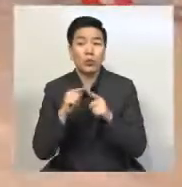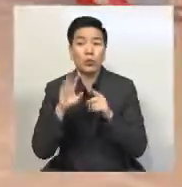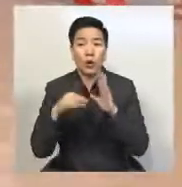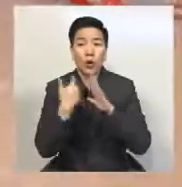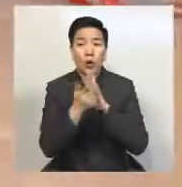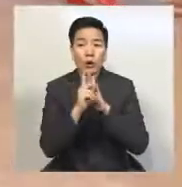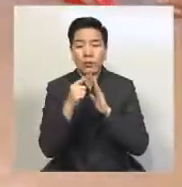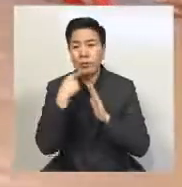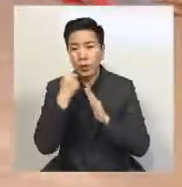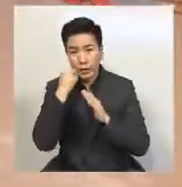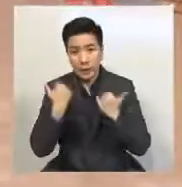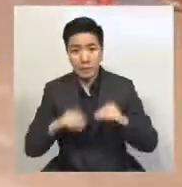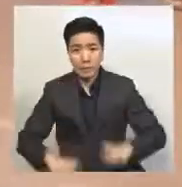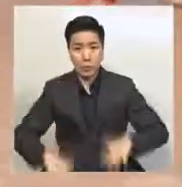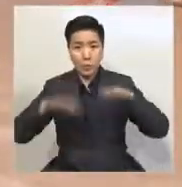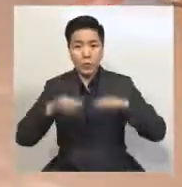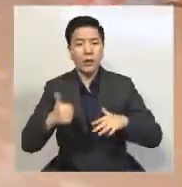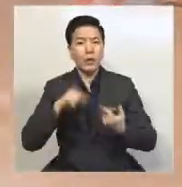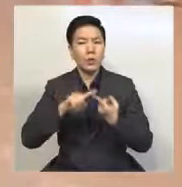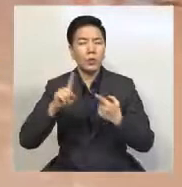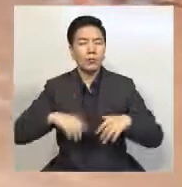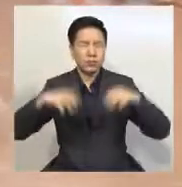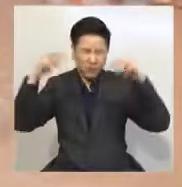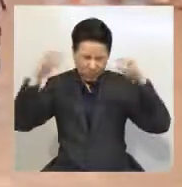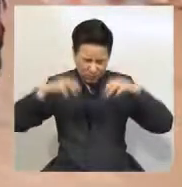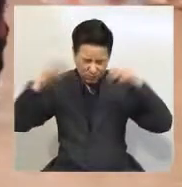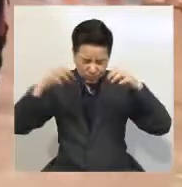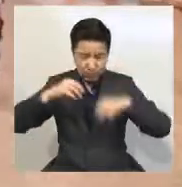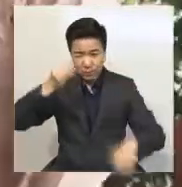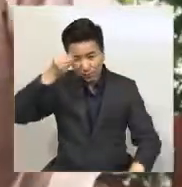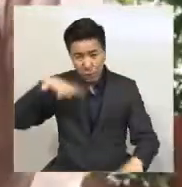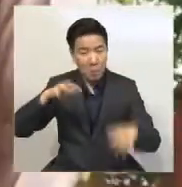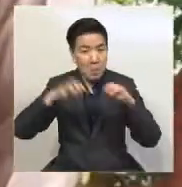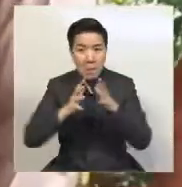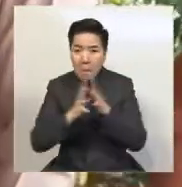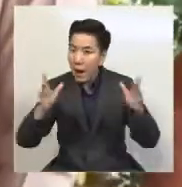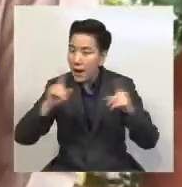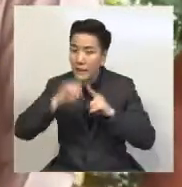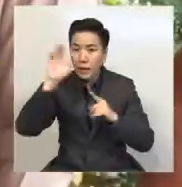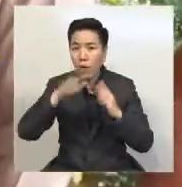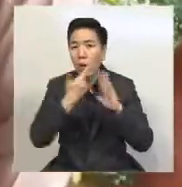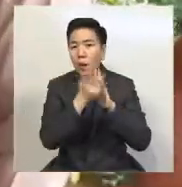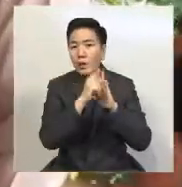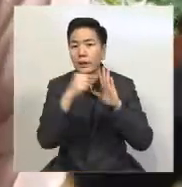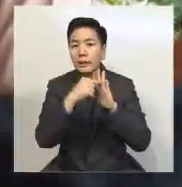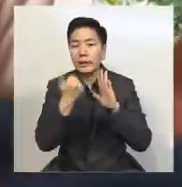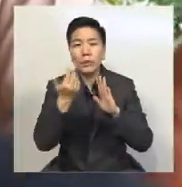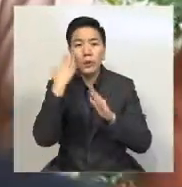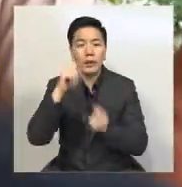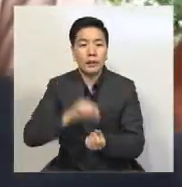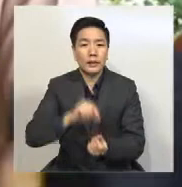น้ำที่ท่วมหนักในเขตเมืองขอนแก่นเกิดจากฝนที่ตกหนักมีปริมาณมากที่สุดในประเทศโดยเมื่อวานนี้วั